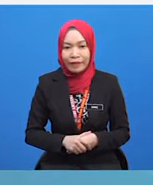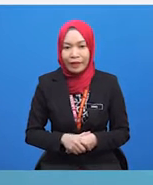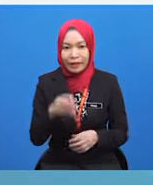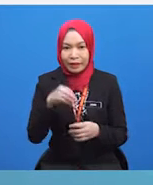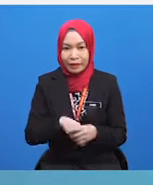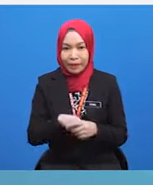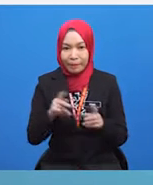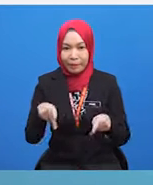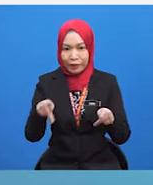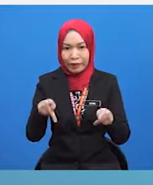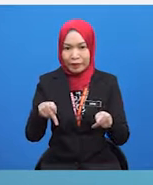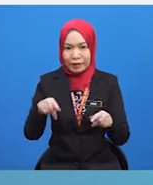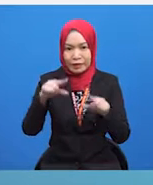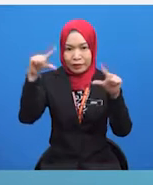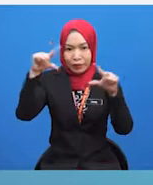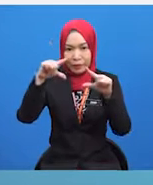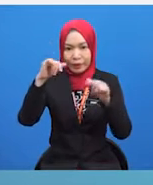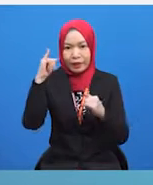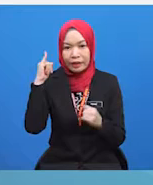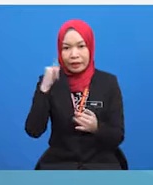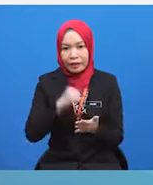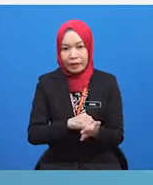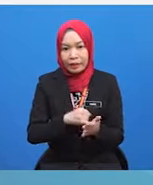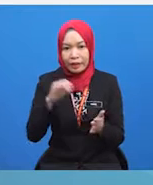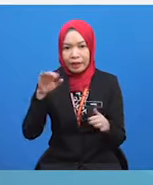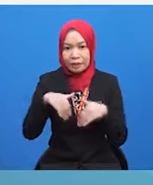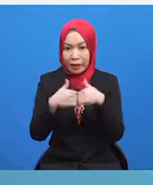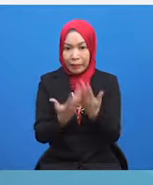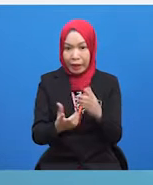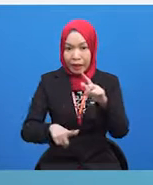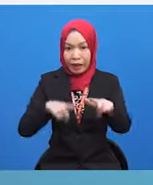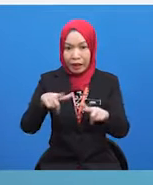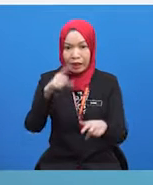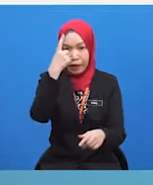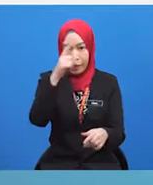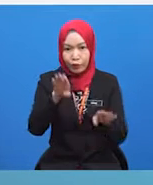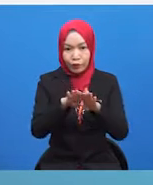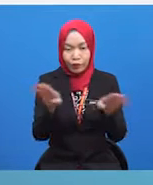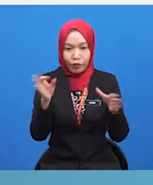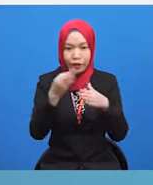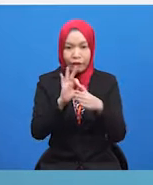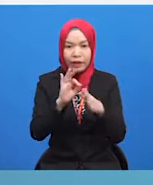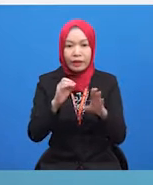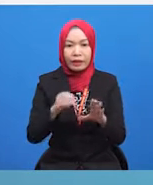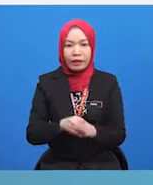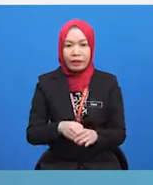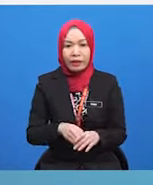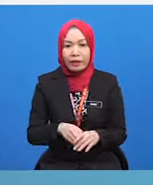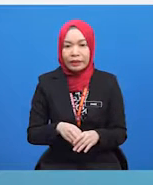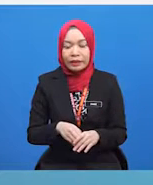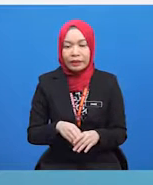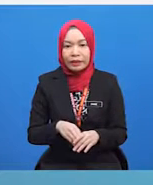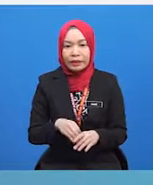dalam proses cropping image, bagaimana langkah-langkah untuk membuka fail image?